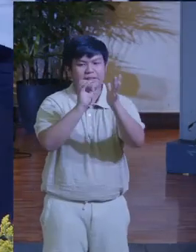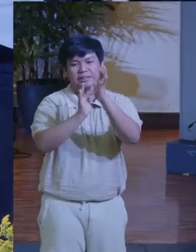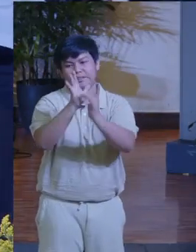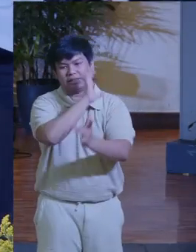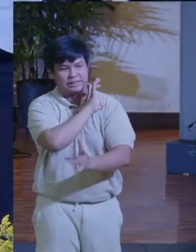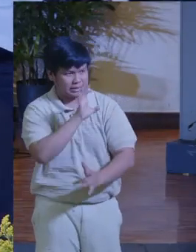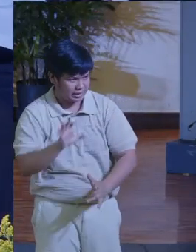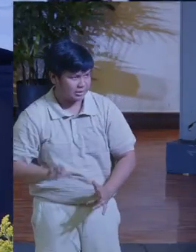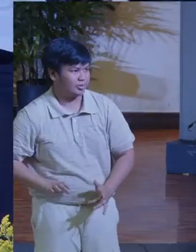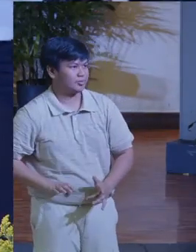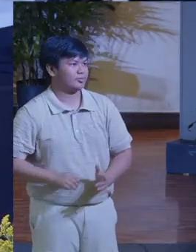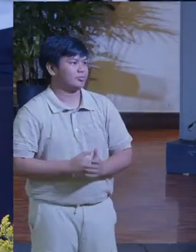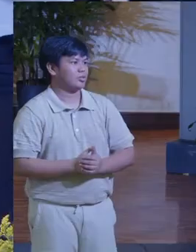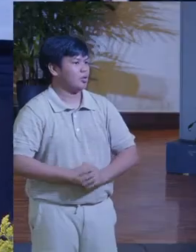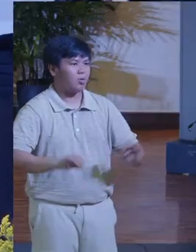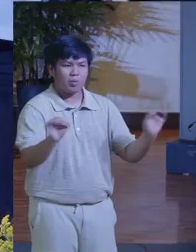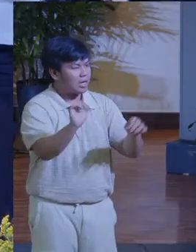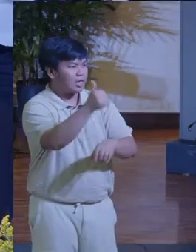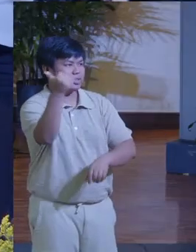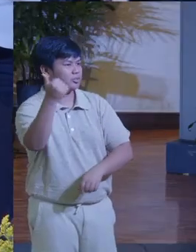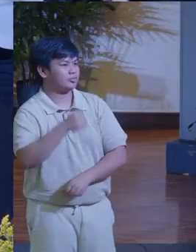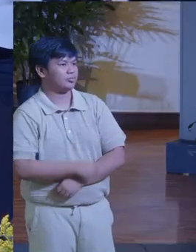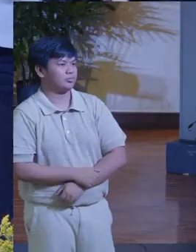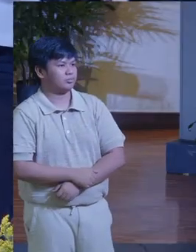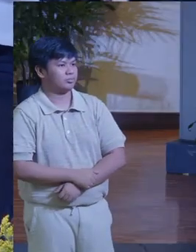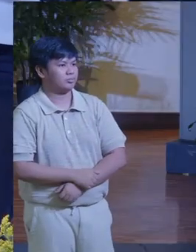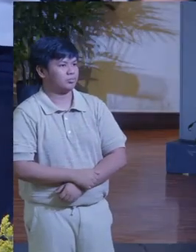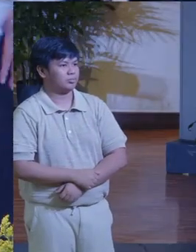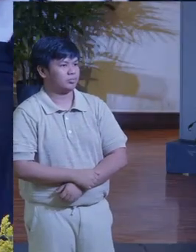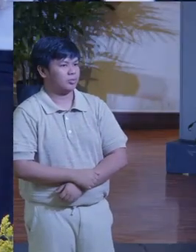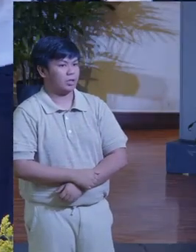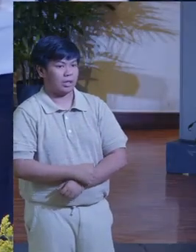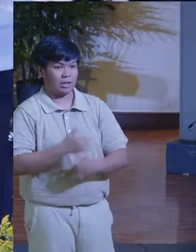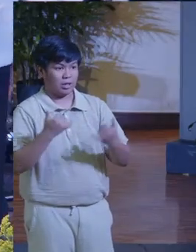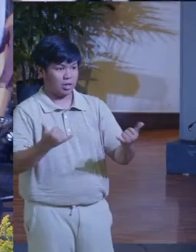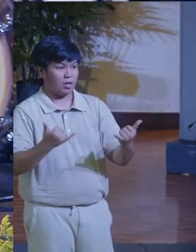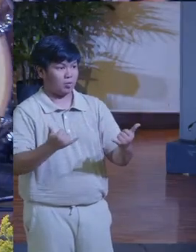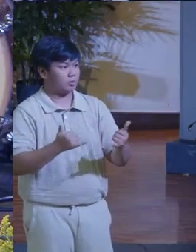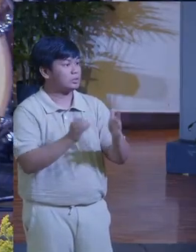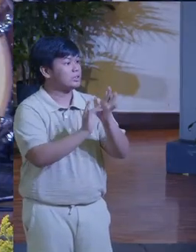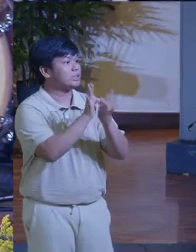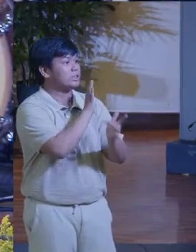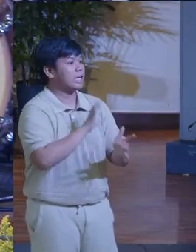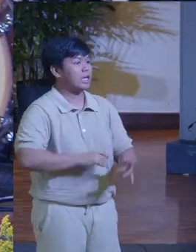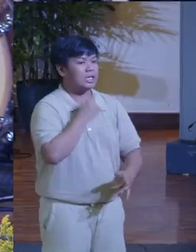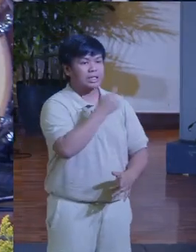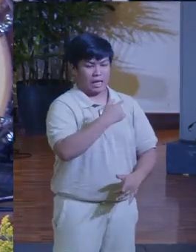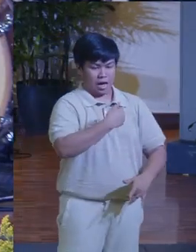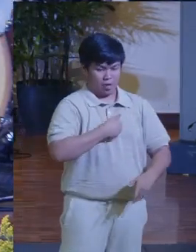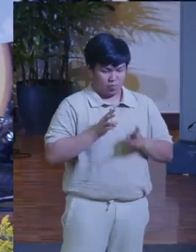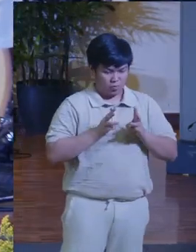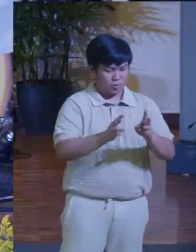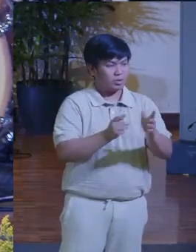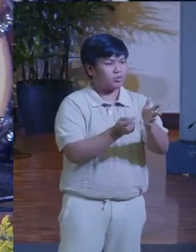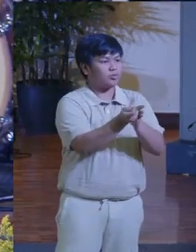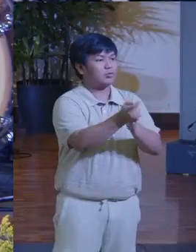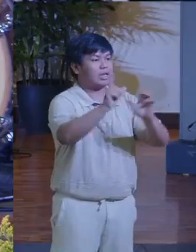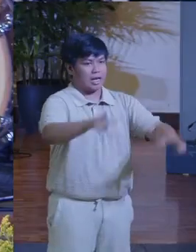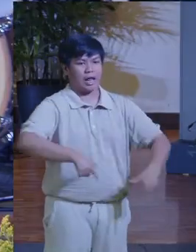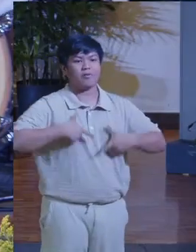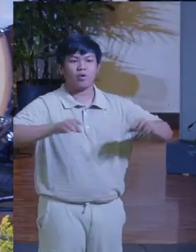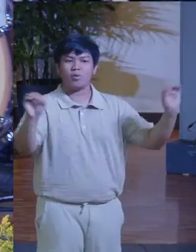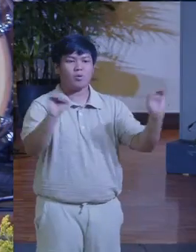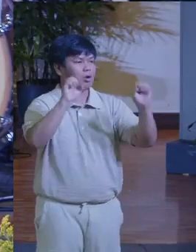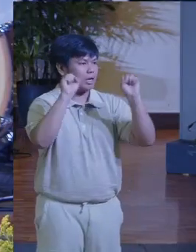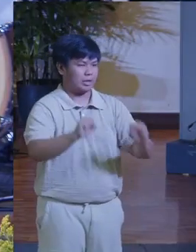Jesus. Wala pong iba. Kaya ang sabi ng ating Panginoon, I am the way, the truth, and the life.